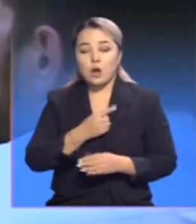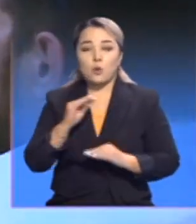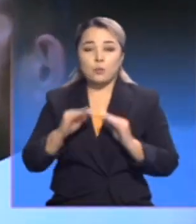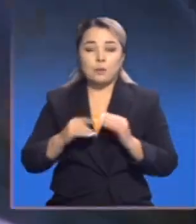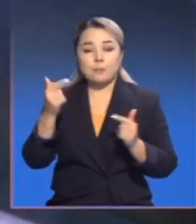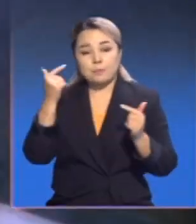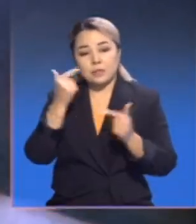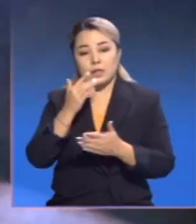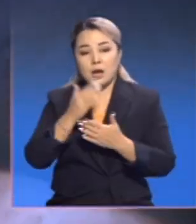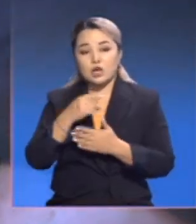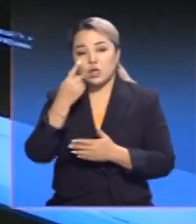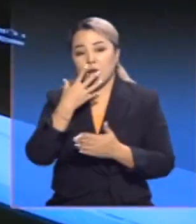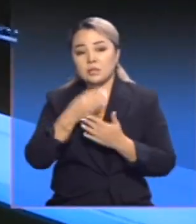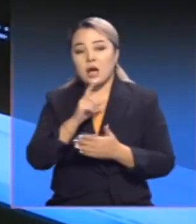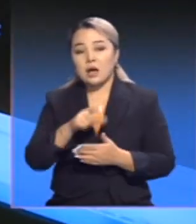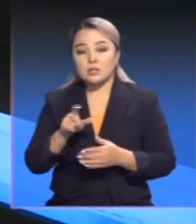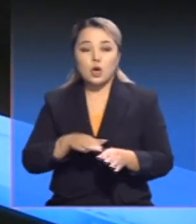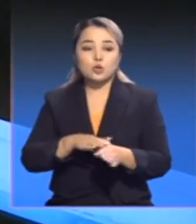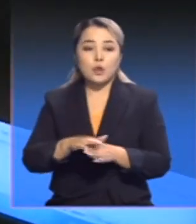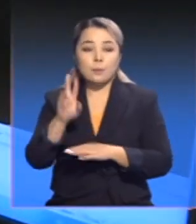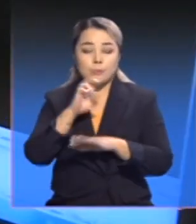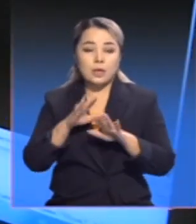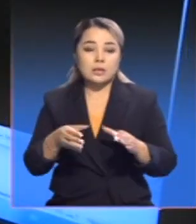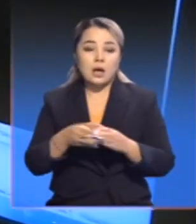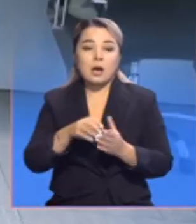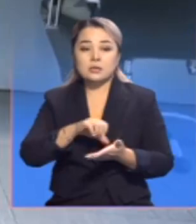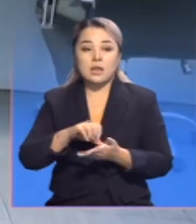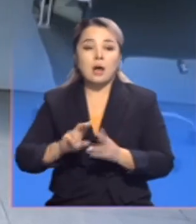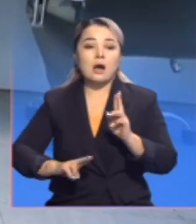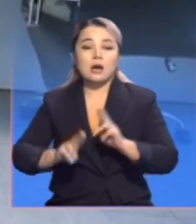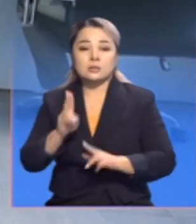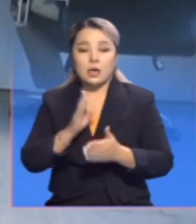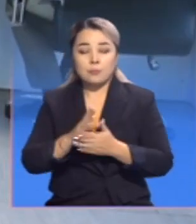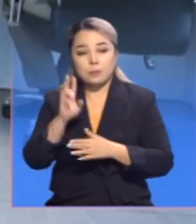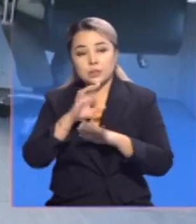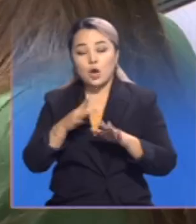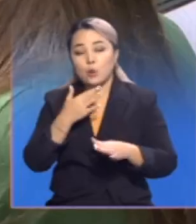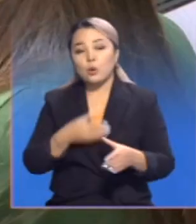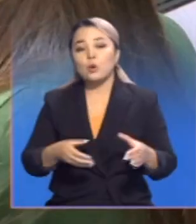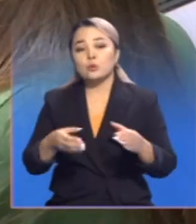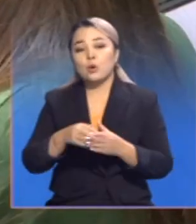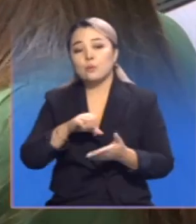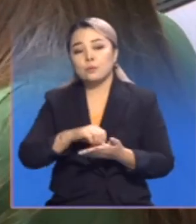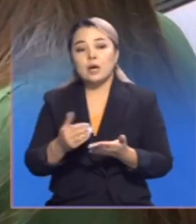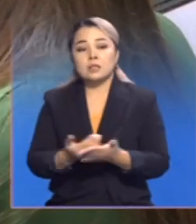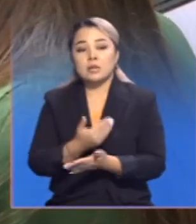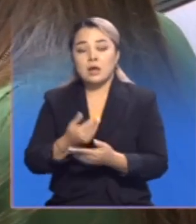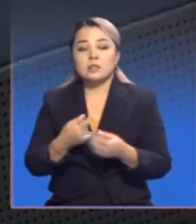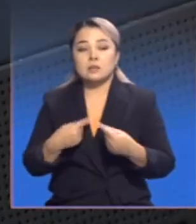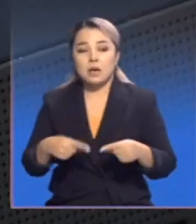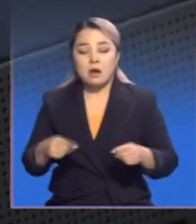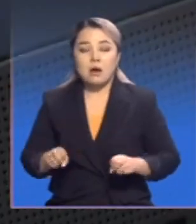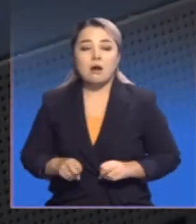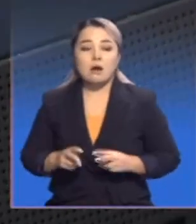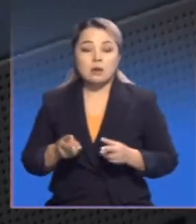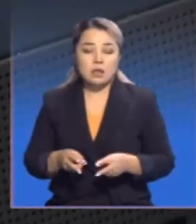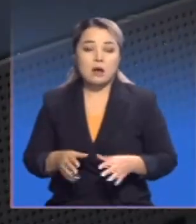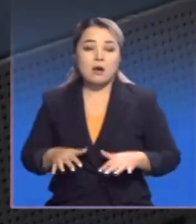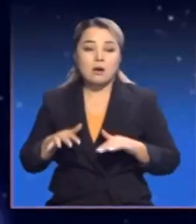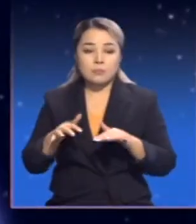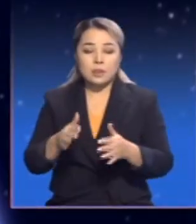білім. Жеке адамға да тұтас мемлекетке де қатысты қағида. Еліміз Біріккен Ұлттар Ұйымының жаһандық кибер қауіпсіздік